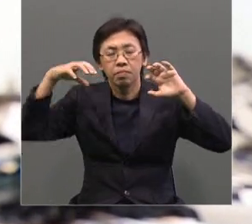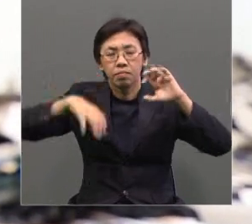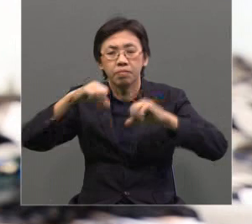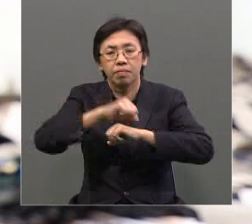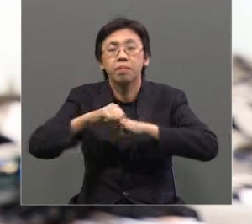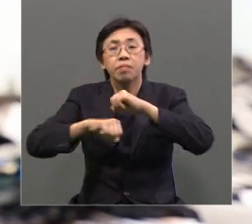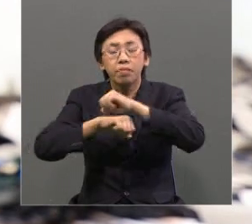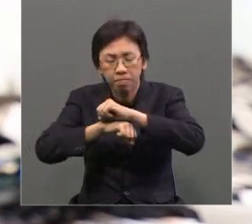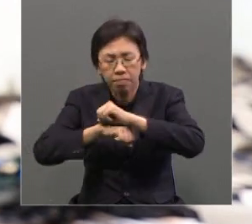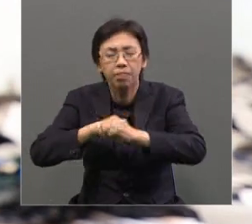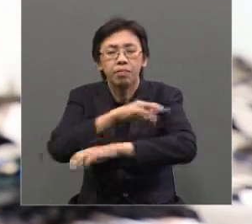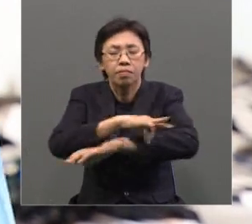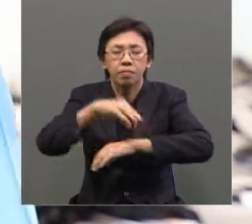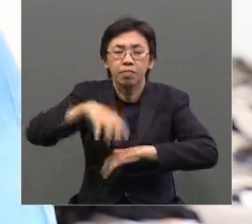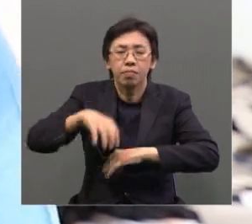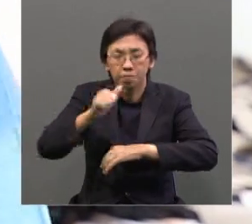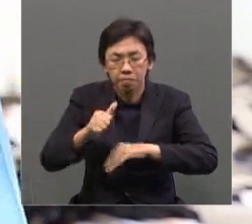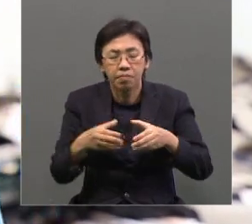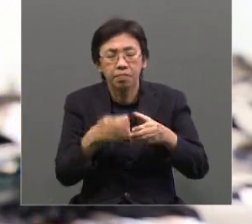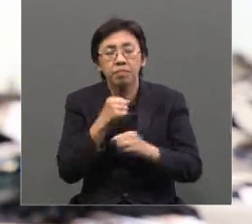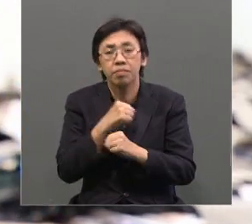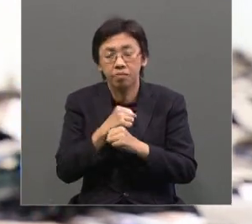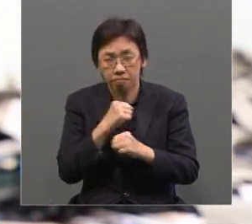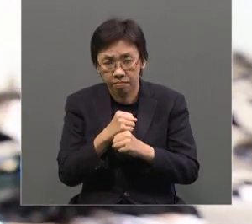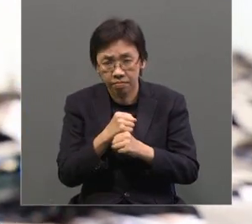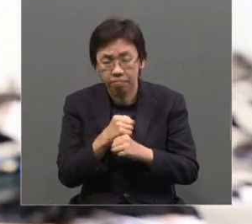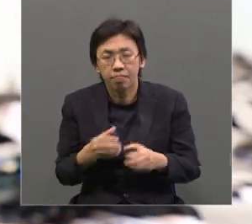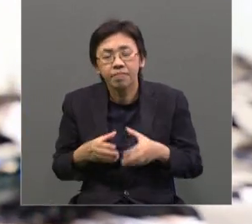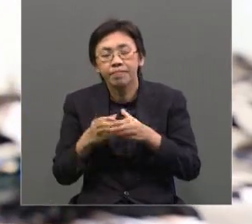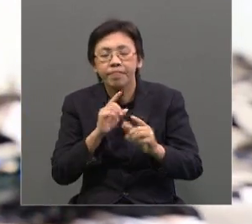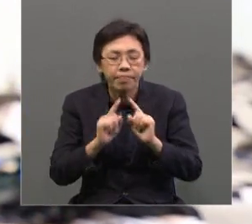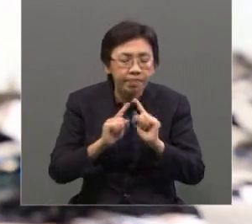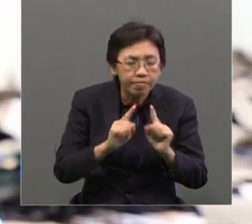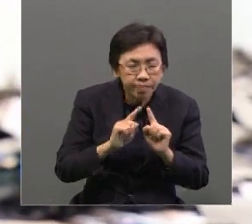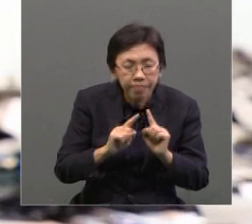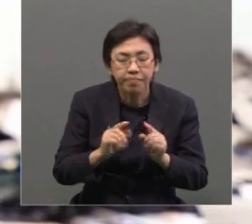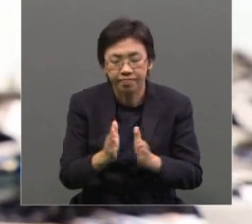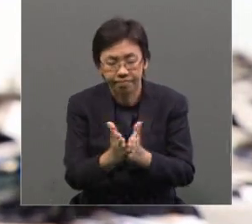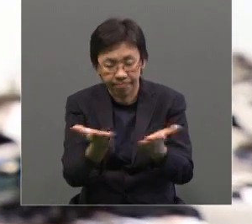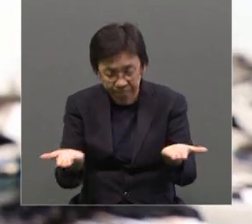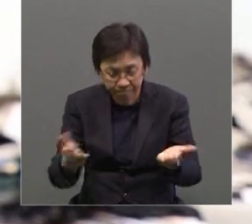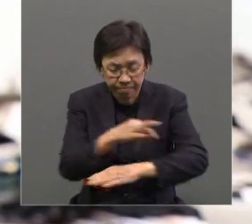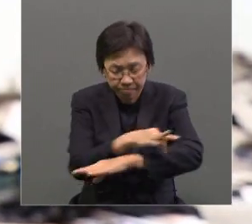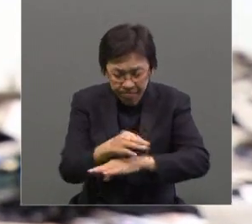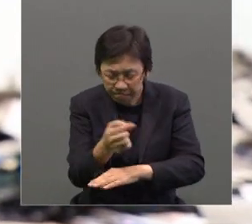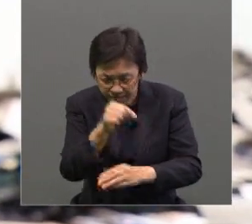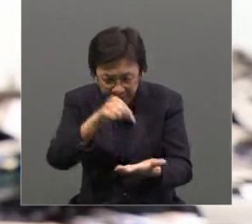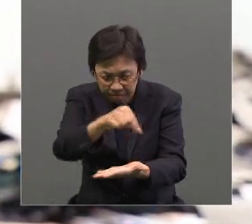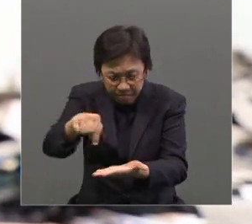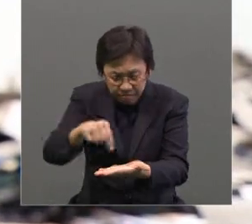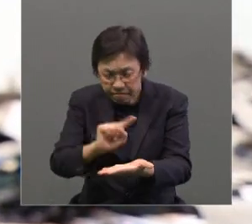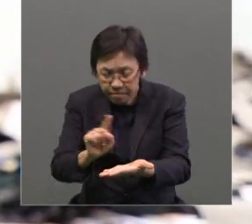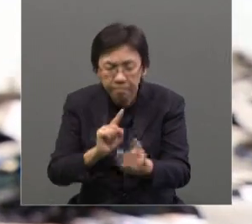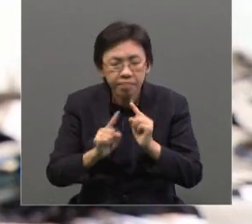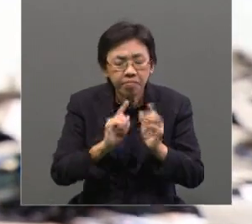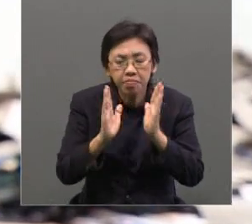ธิการและผังเมืองพร้อมด้วยทีมงานเนี่ยนะครับก็จะมาพูดคุยเอาผังมาพูดคุยกับผู้ประสบภัยใน